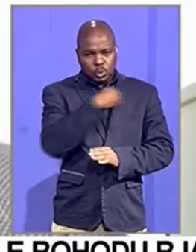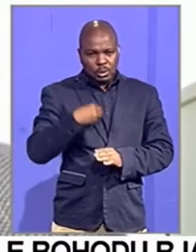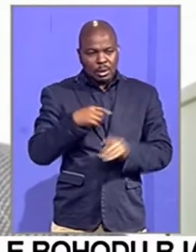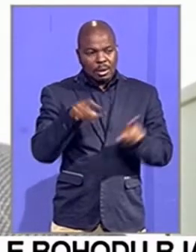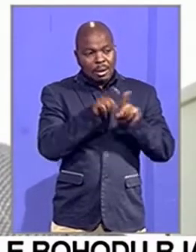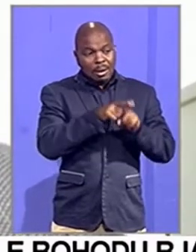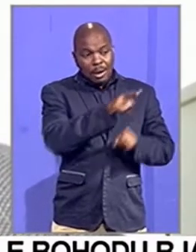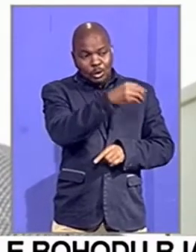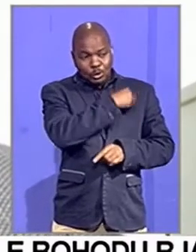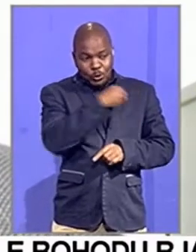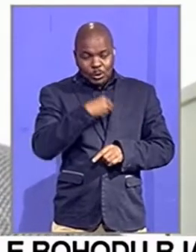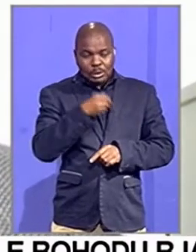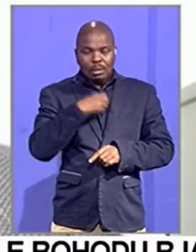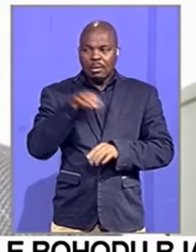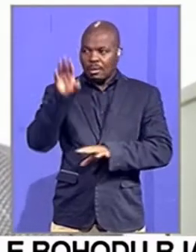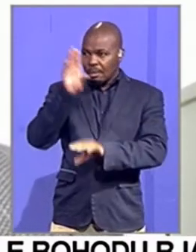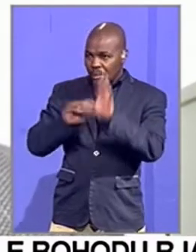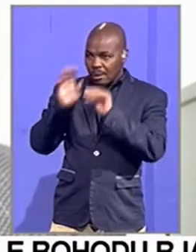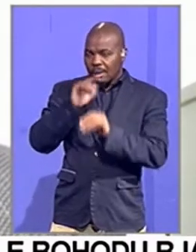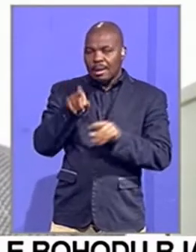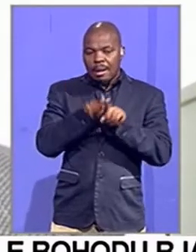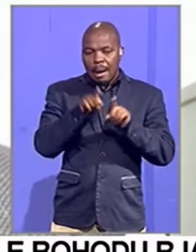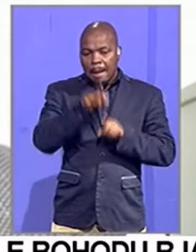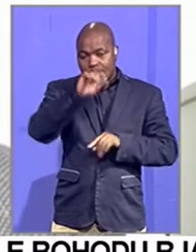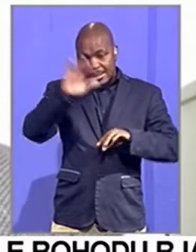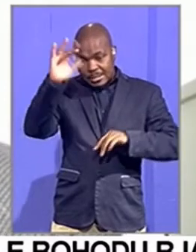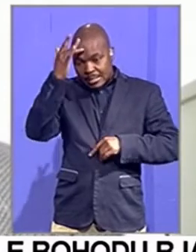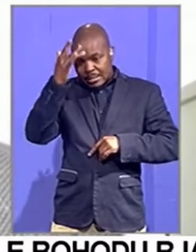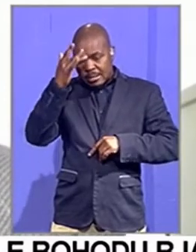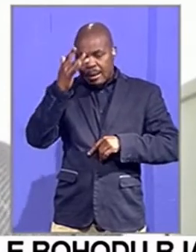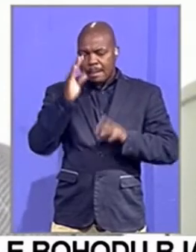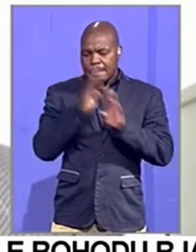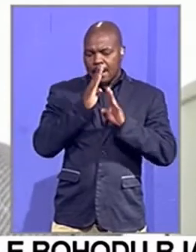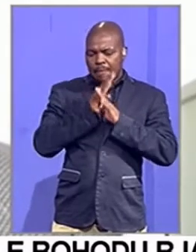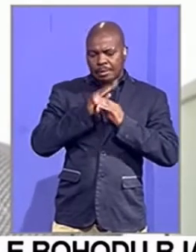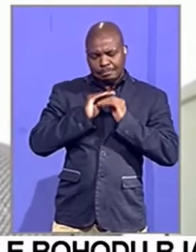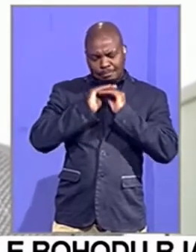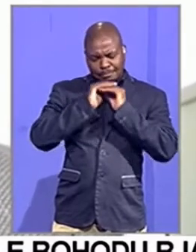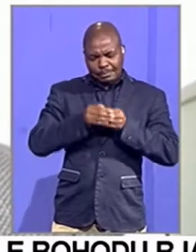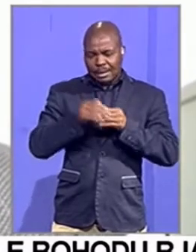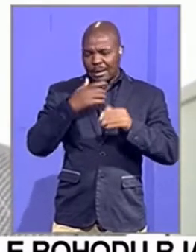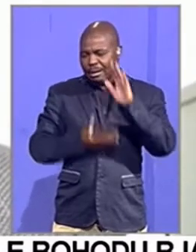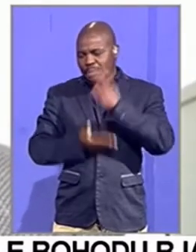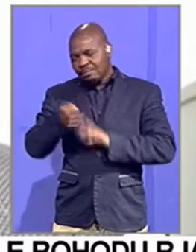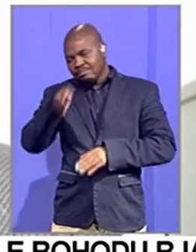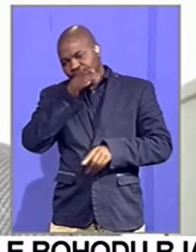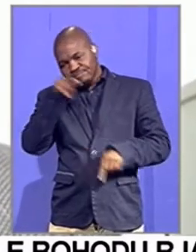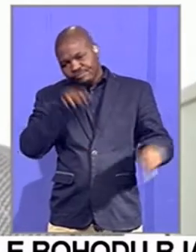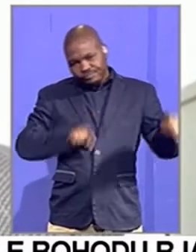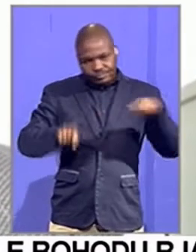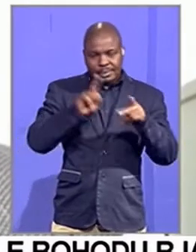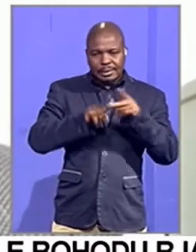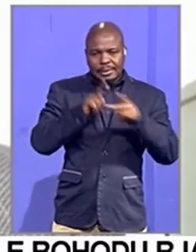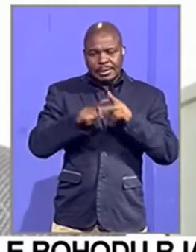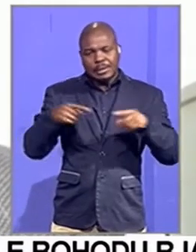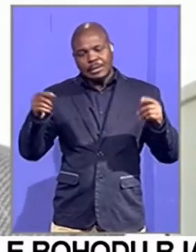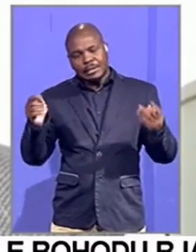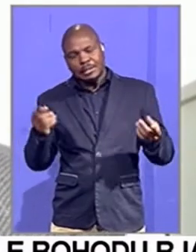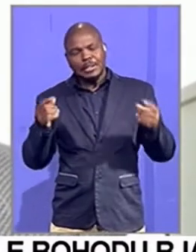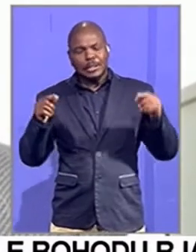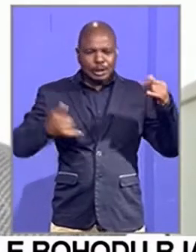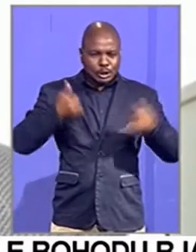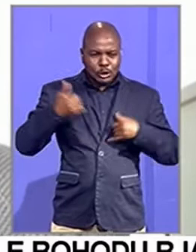ba rutile gore diphiri tša molwetši o santse go phele o di swere le go ka bja lengwa lenyalong kae kapa kae ga wa swanela go di